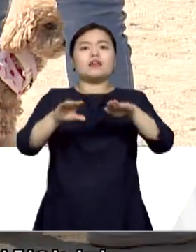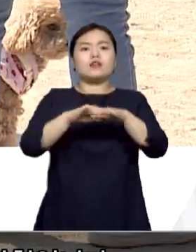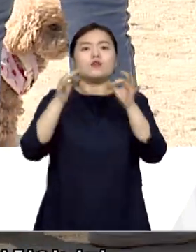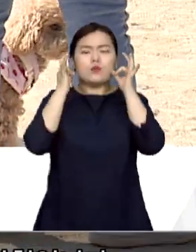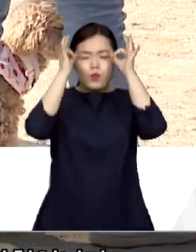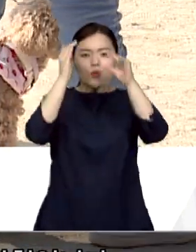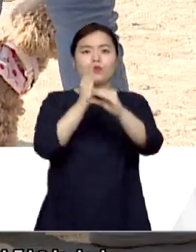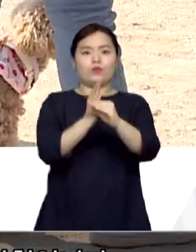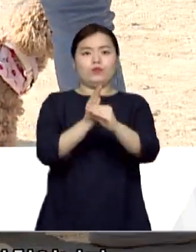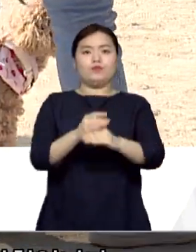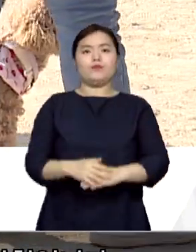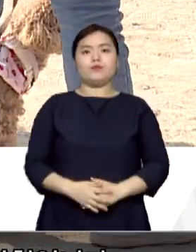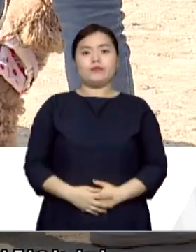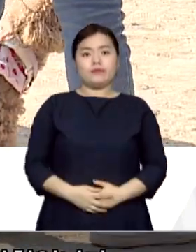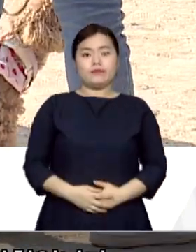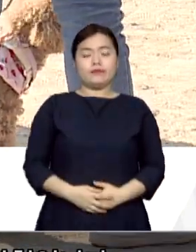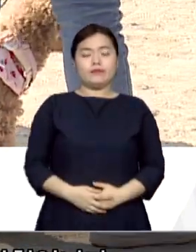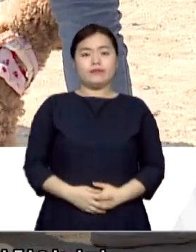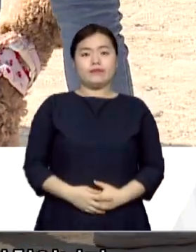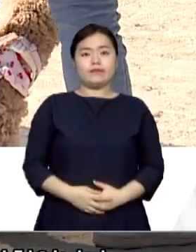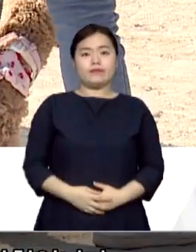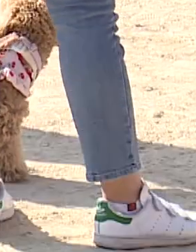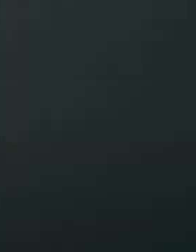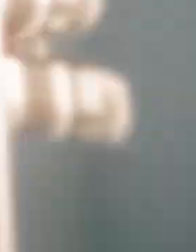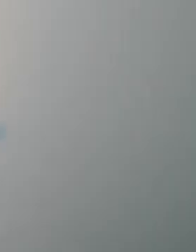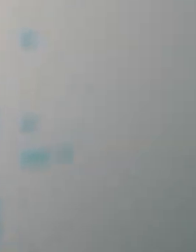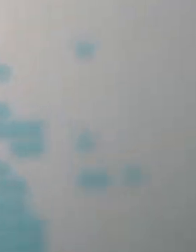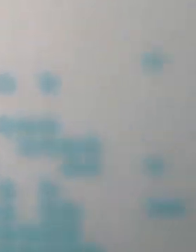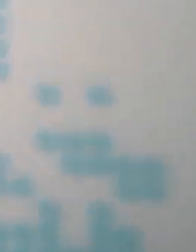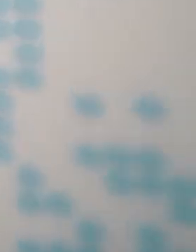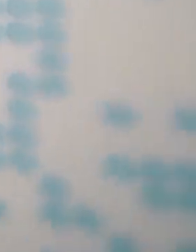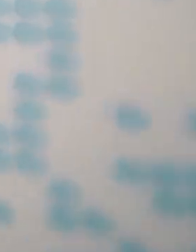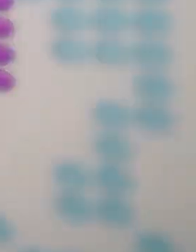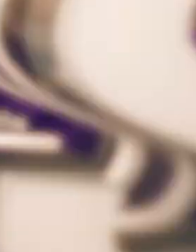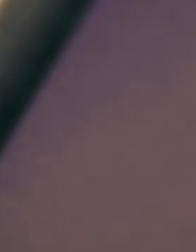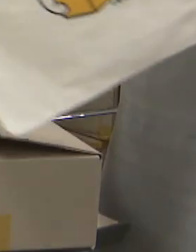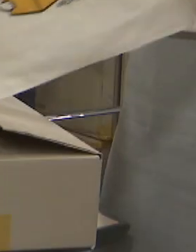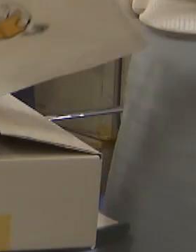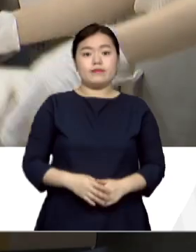만들어 나가기 위한 노력을 이어갈 방침입니다.